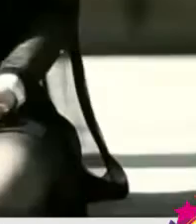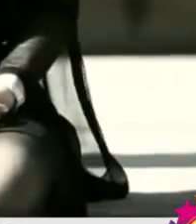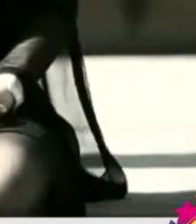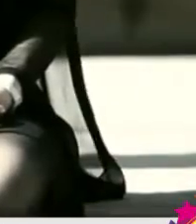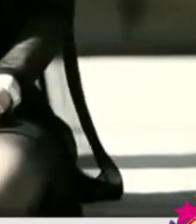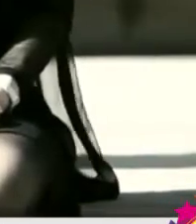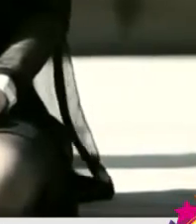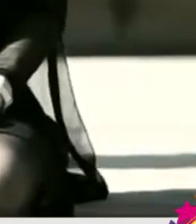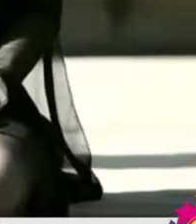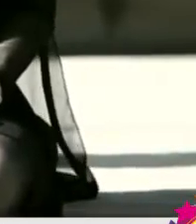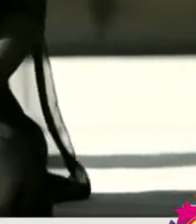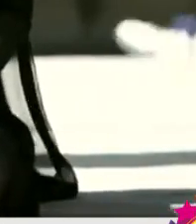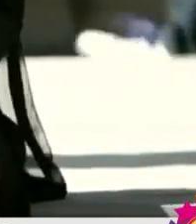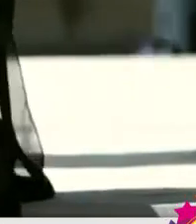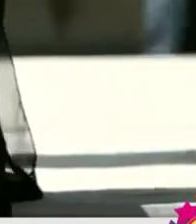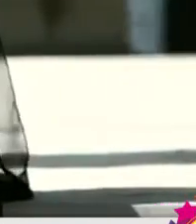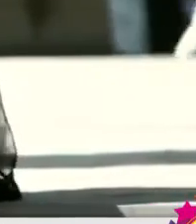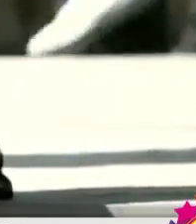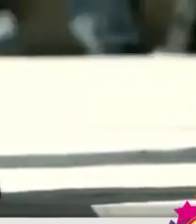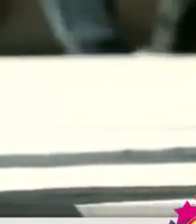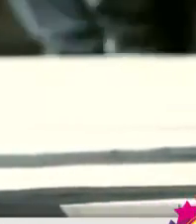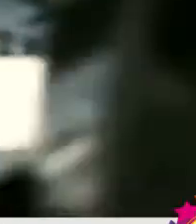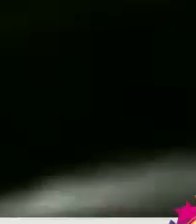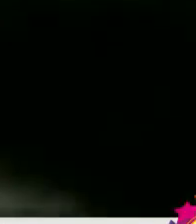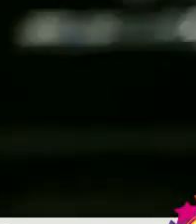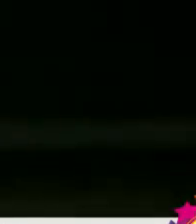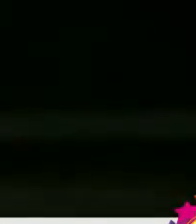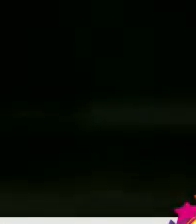하늘이여 제발